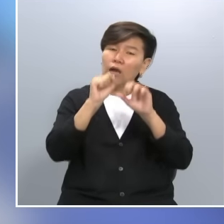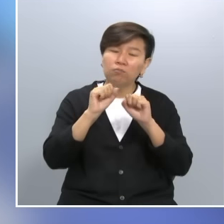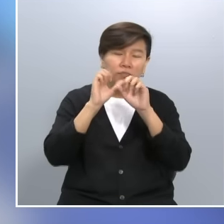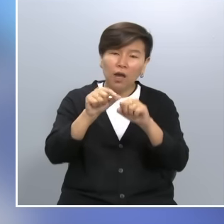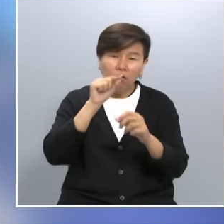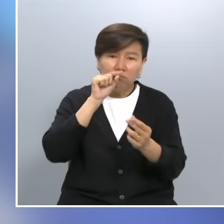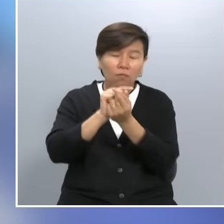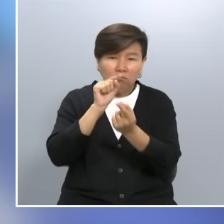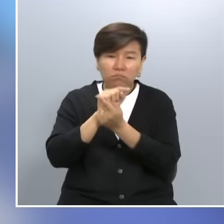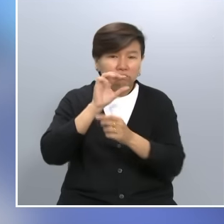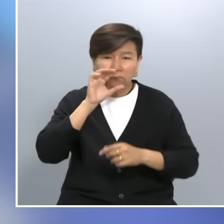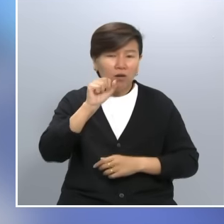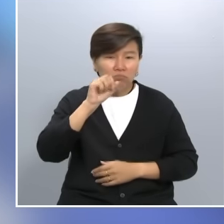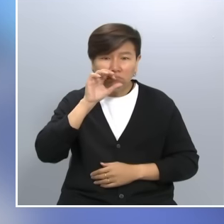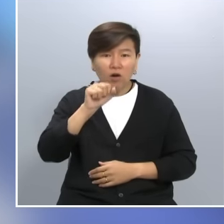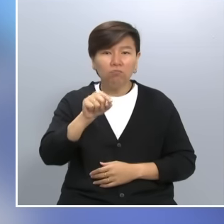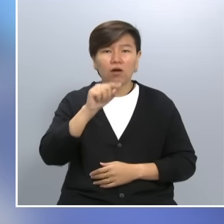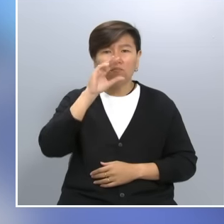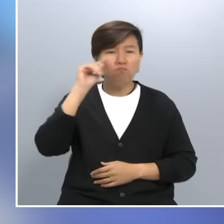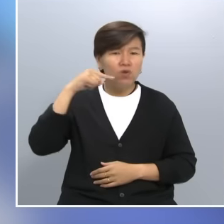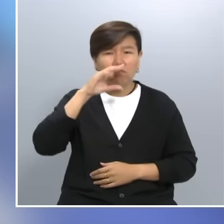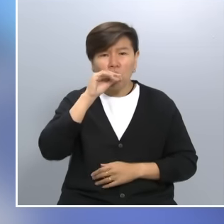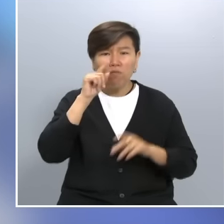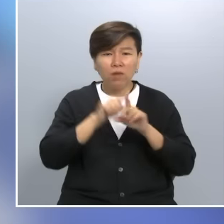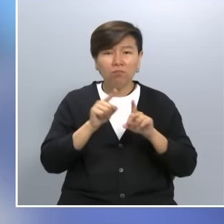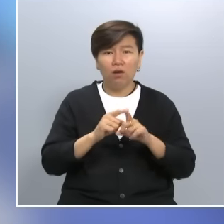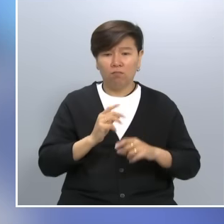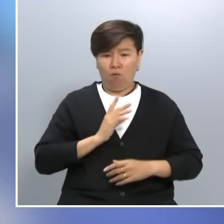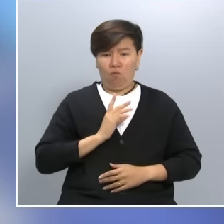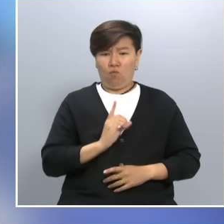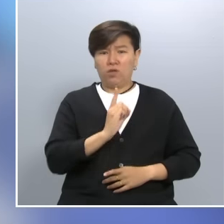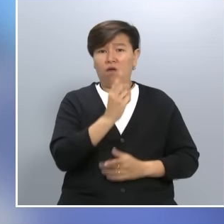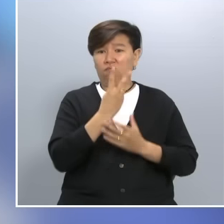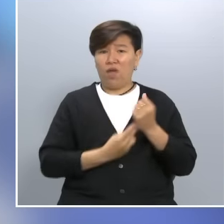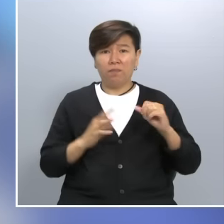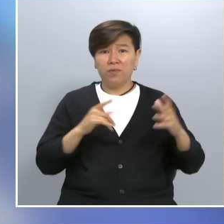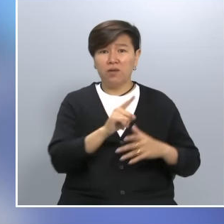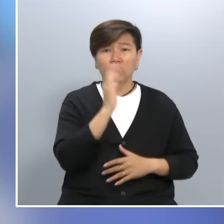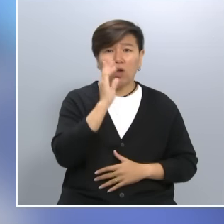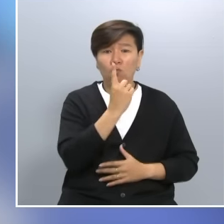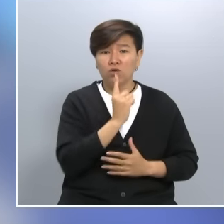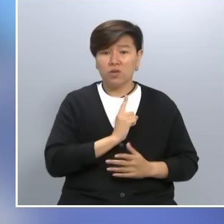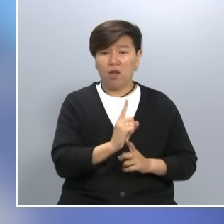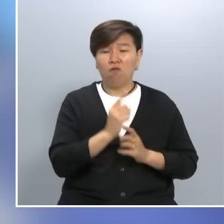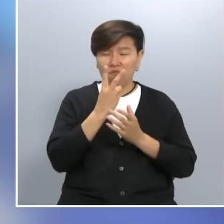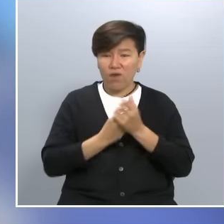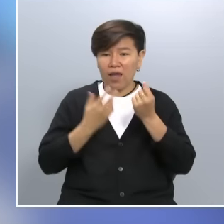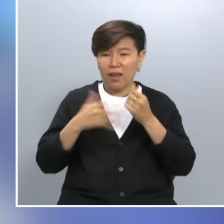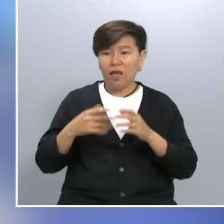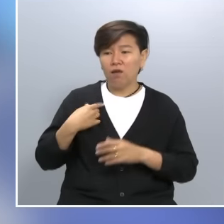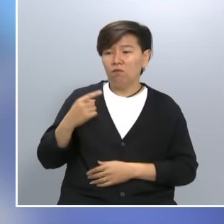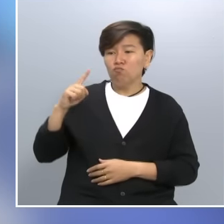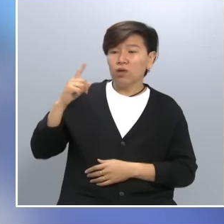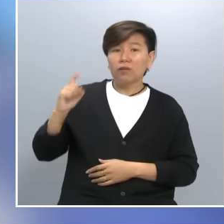ค่ะผู้หญิงแต่ละคนก็จะพูดเหมือนกันว่าก็ฝ่ายชายเขบอกว่าโสดไงบางทีฝ่ายชายก็อ้างว่าเคยมีแฟนนะแต่ตอนนี้แฟนตายไป